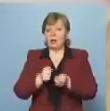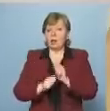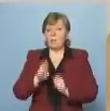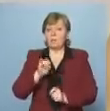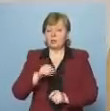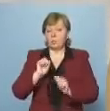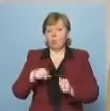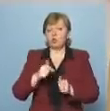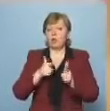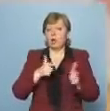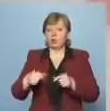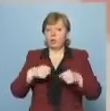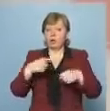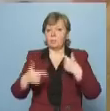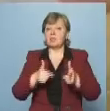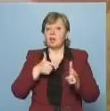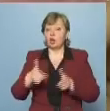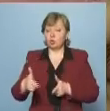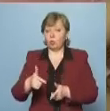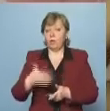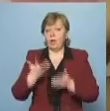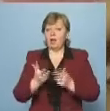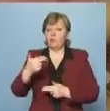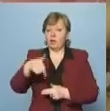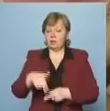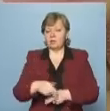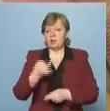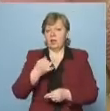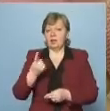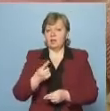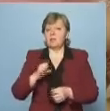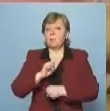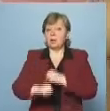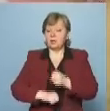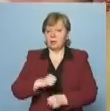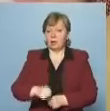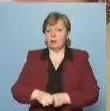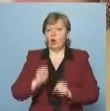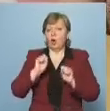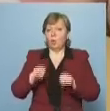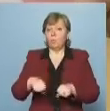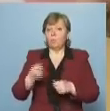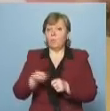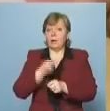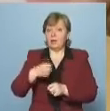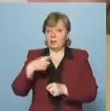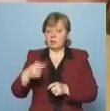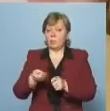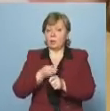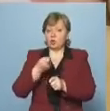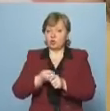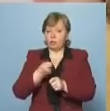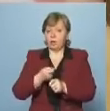купить готовые лепестки в швейных магазинах или вырезать их из проклеенной органзы. Пришиваем листики у основания, то есть вот